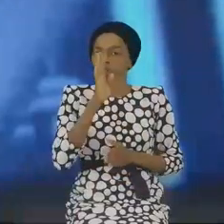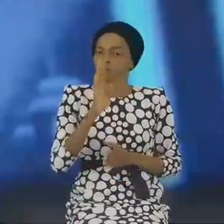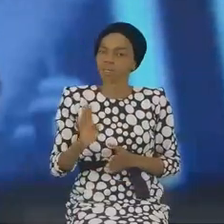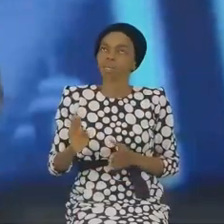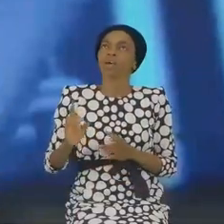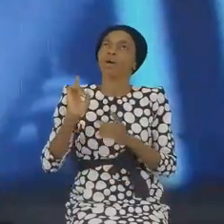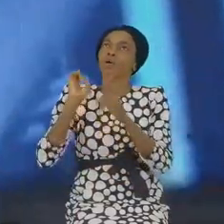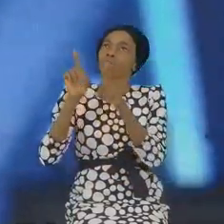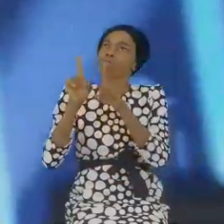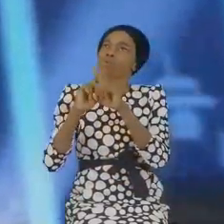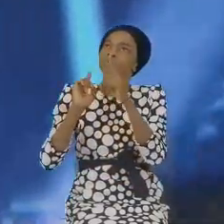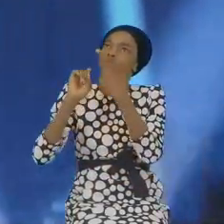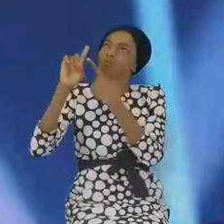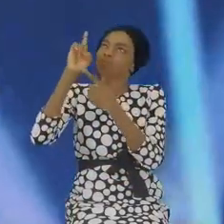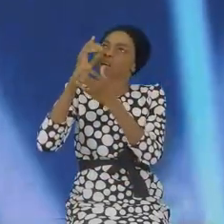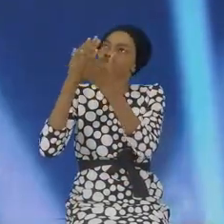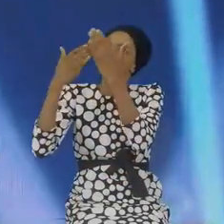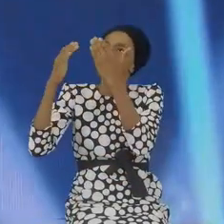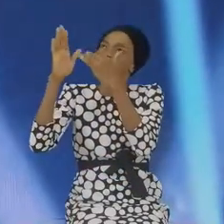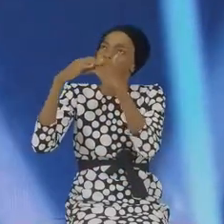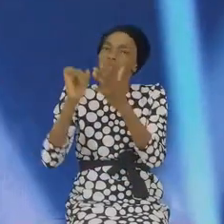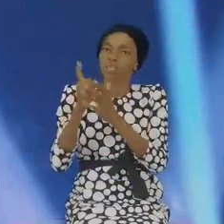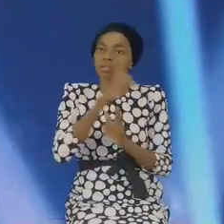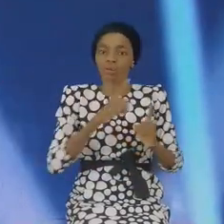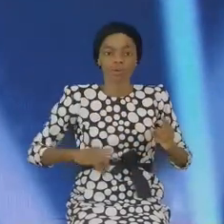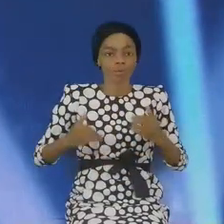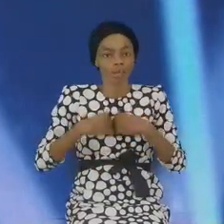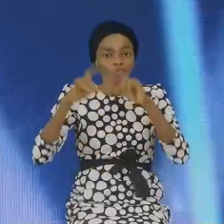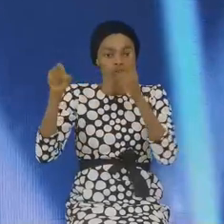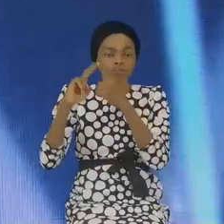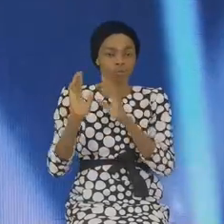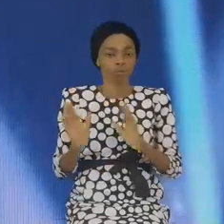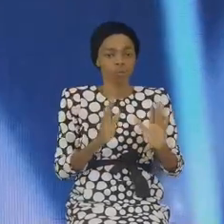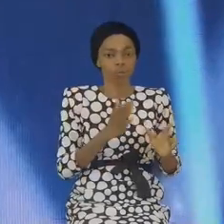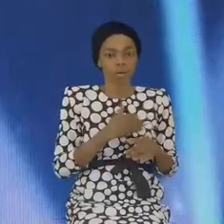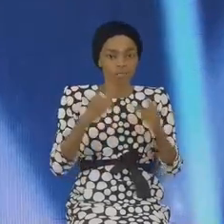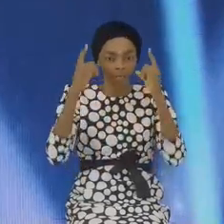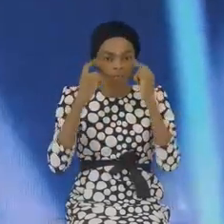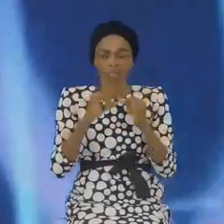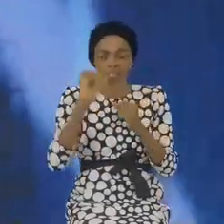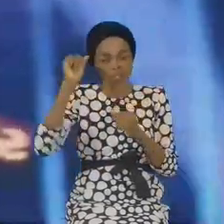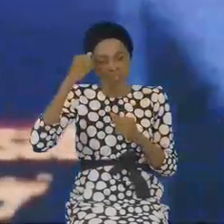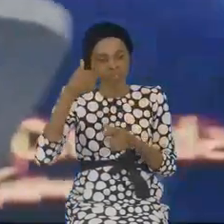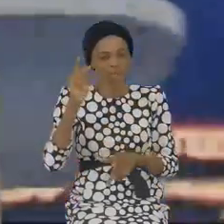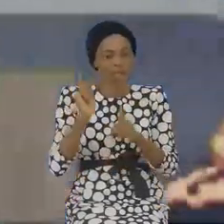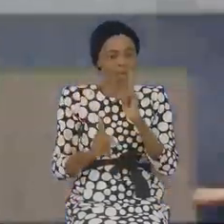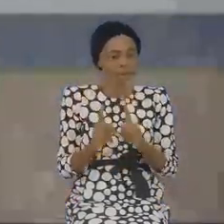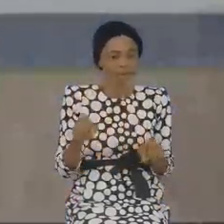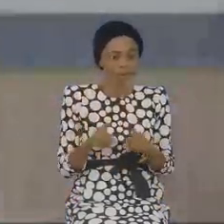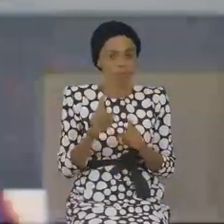la terre promise que Dieu lui-même est allé préparer pour nous. Moïse devait rappeler à tout le peuple en tout